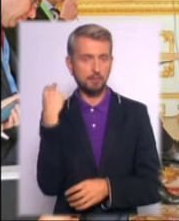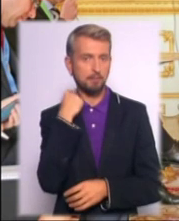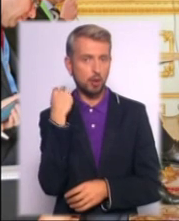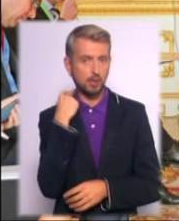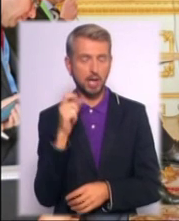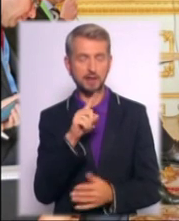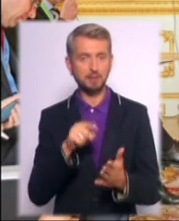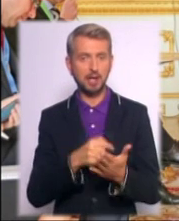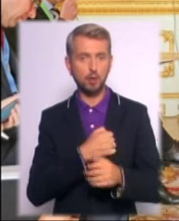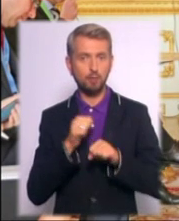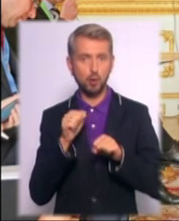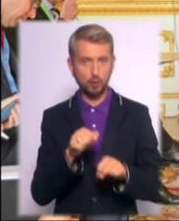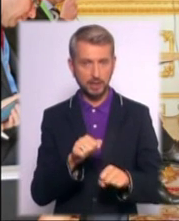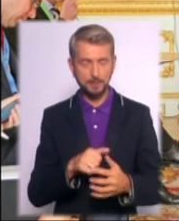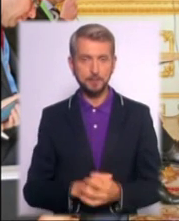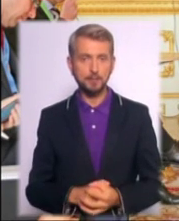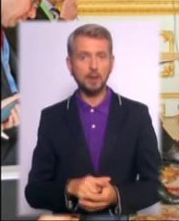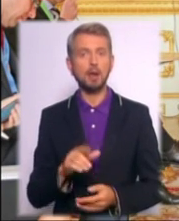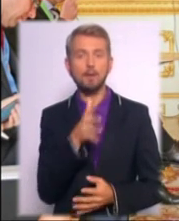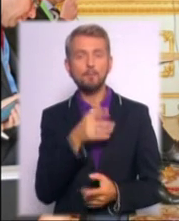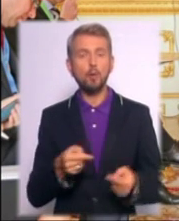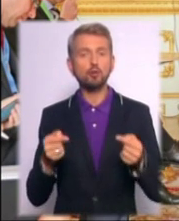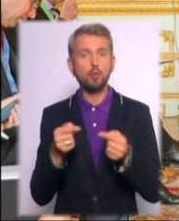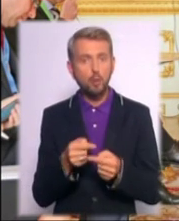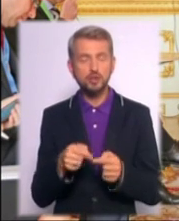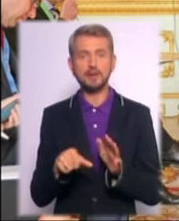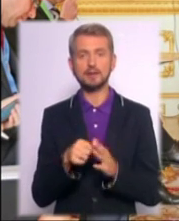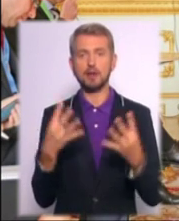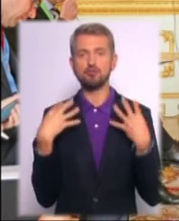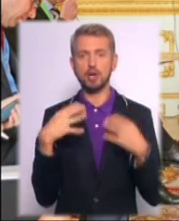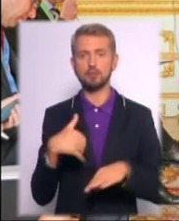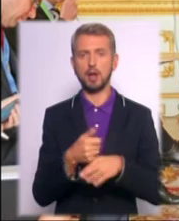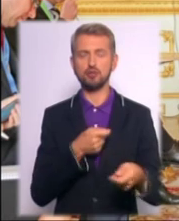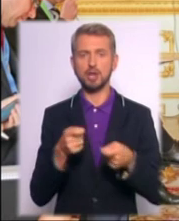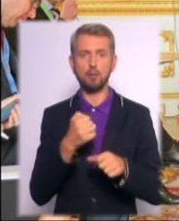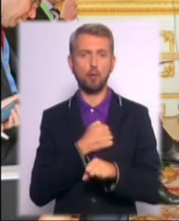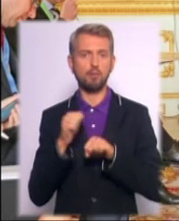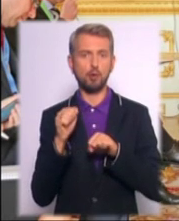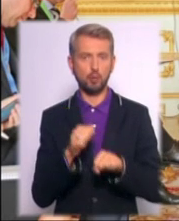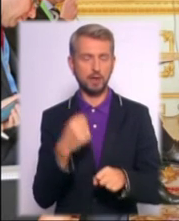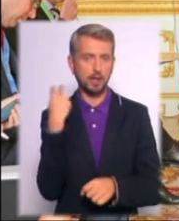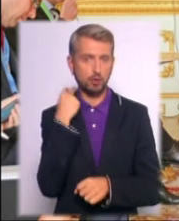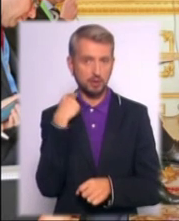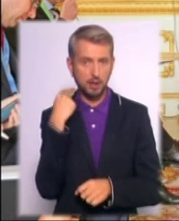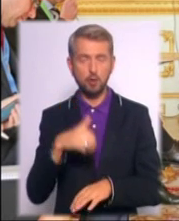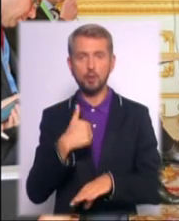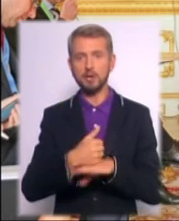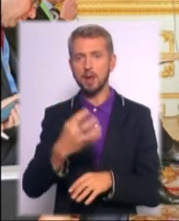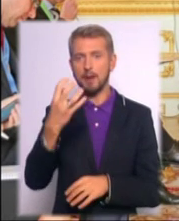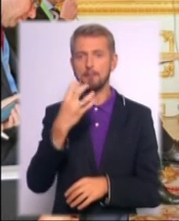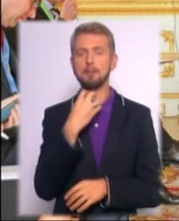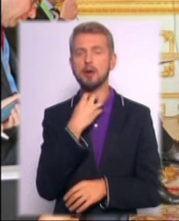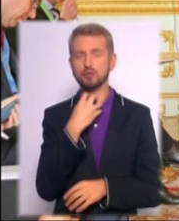питань оборони Майклом Феллоном. Водночас із начальником Генштабу оборони Великобританії, головним маршалом авіації Стюартом